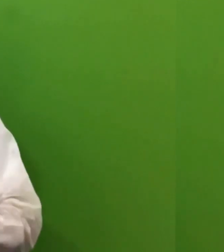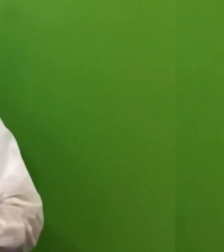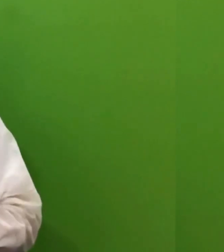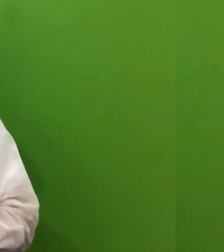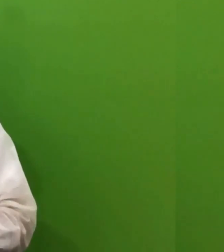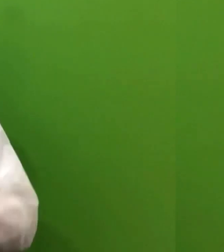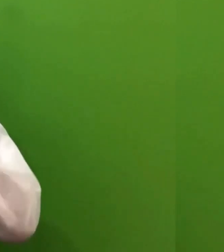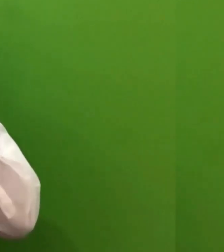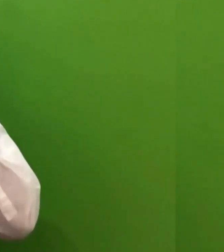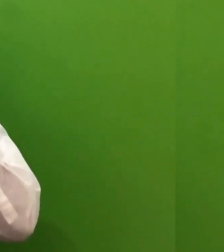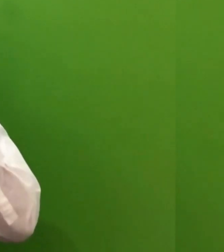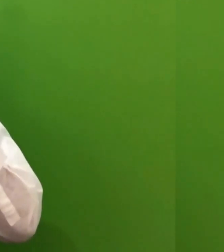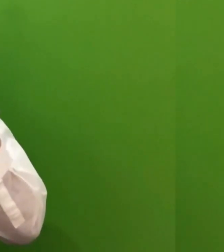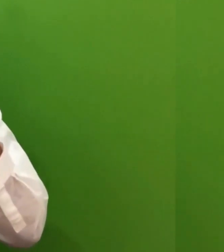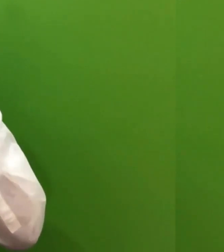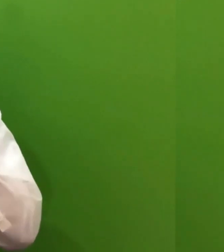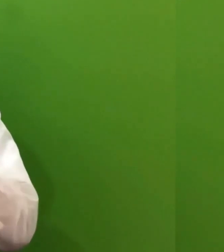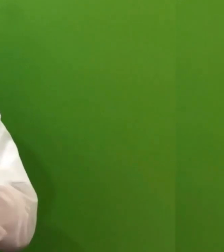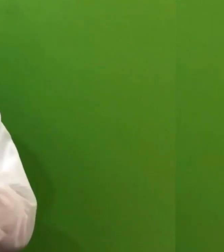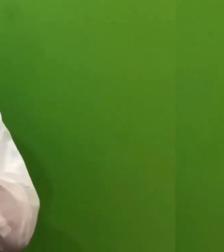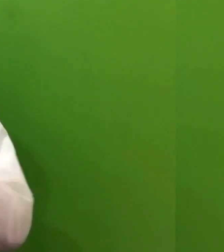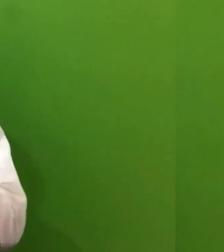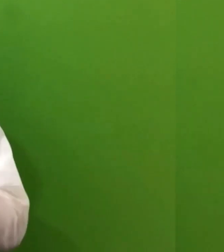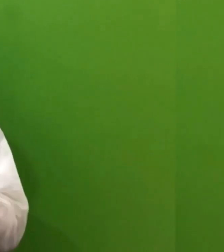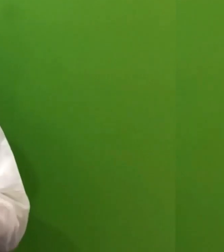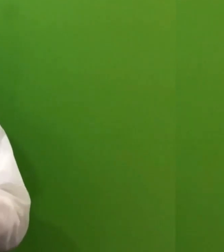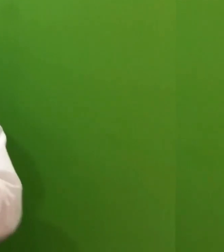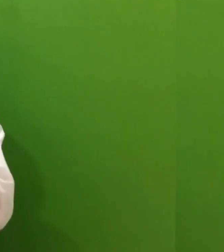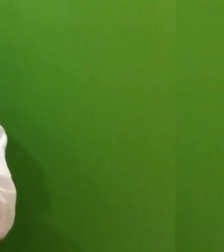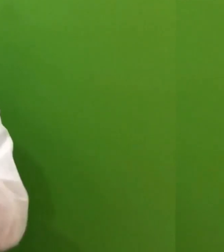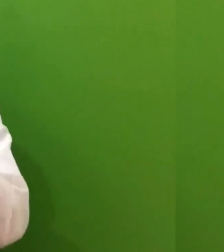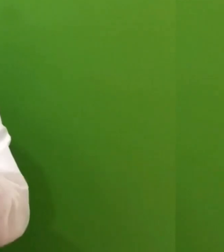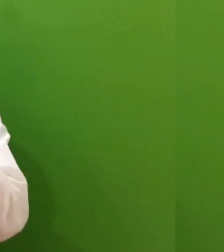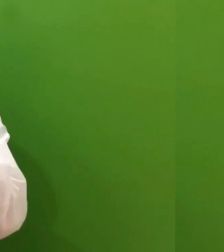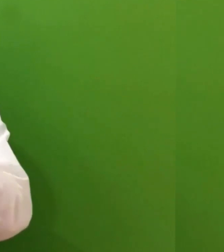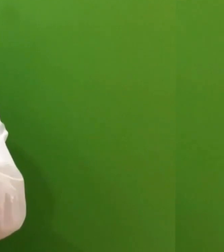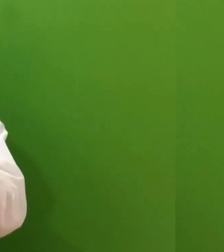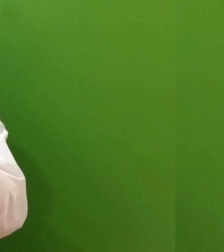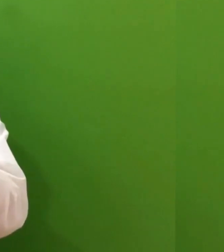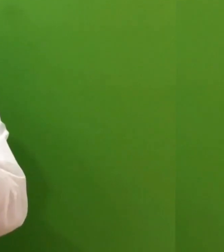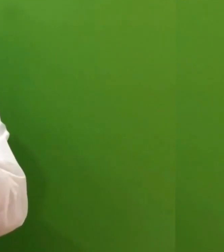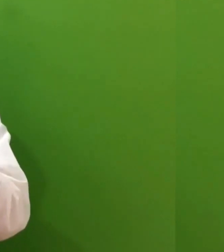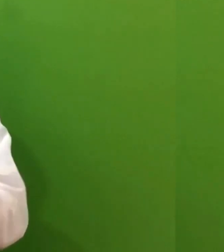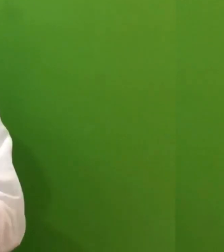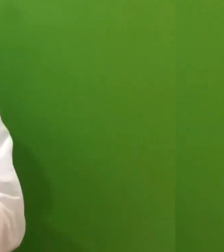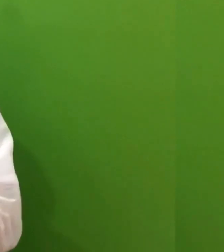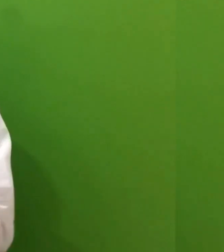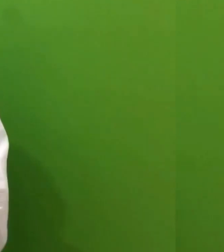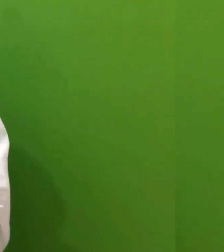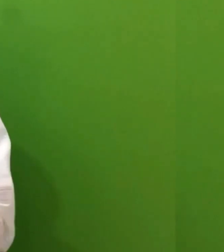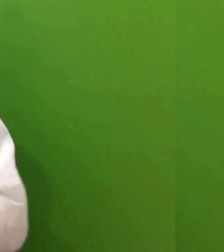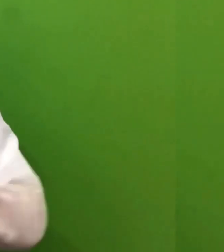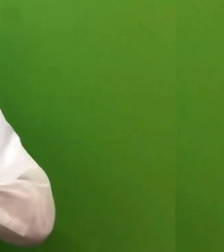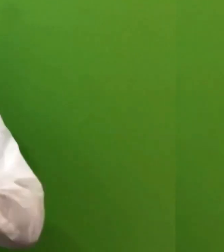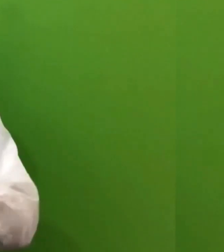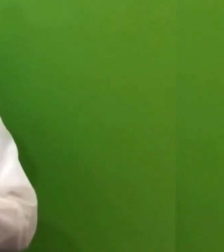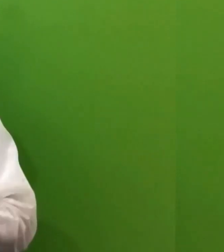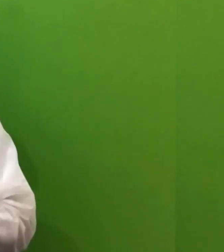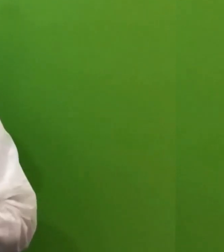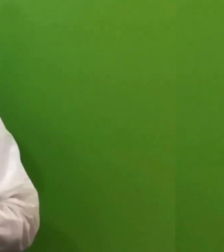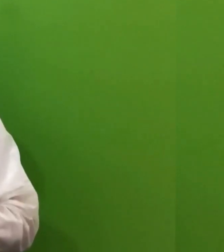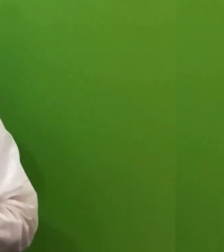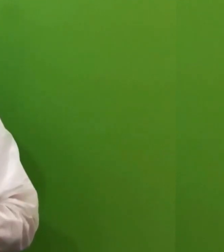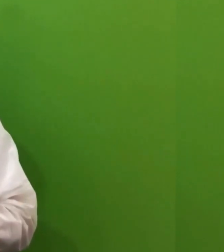절대 제자, 70 제자와의 만남, 우상에게 무릎 꿇지 않는 농인